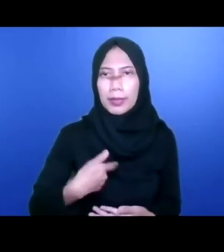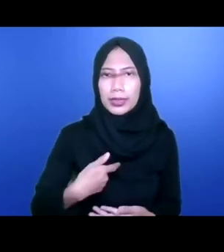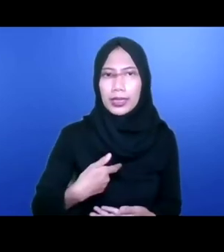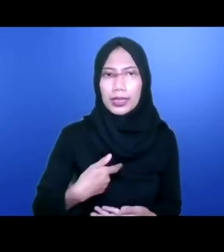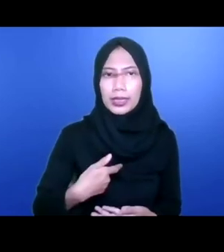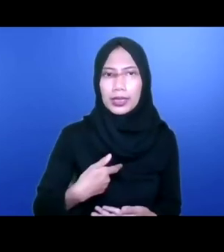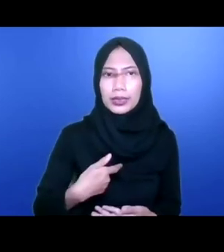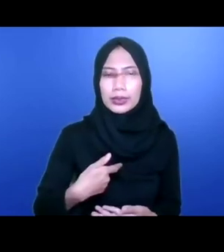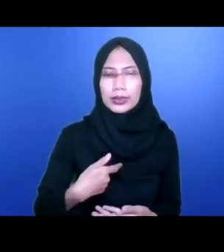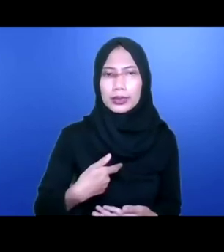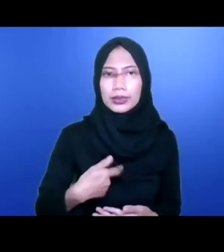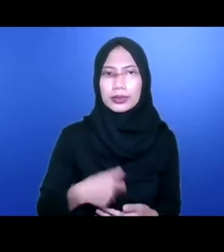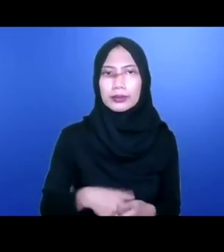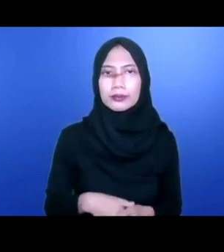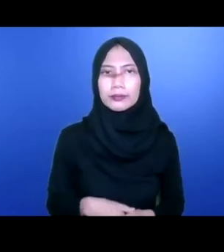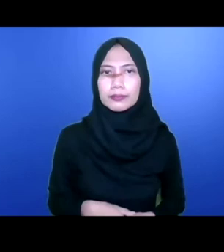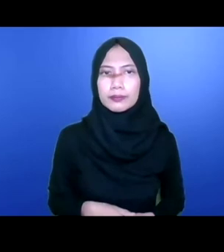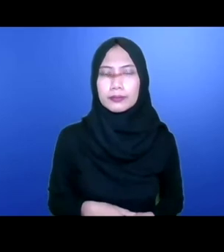cash in point.